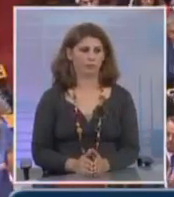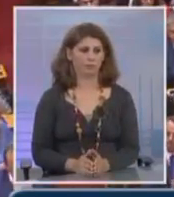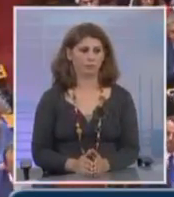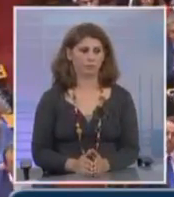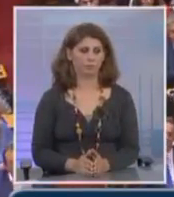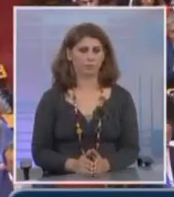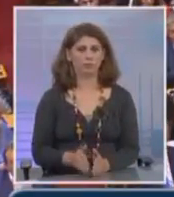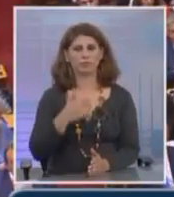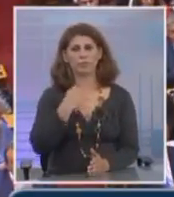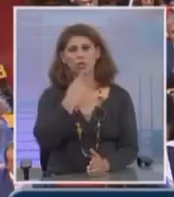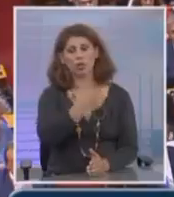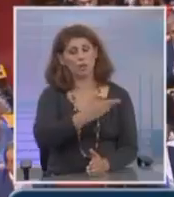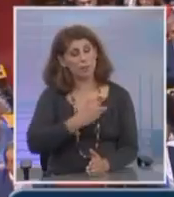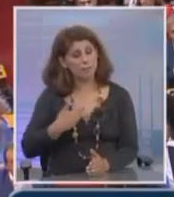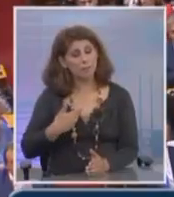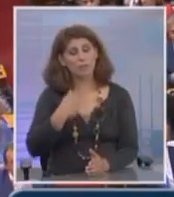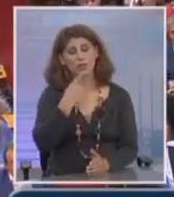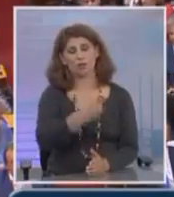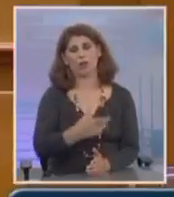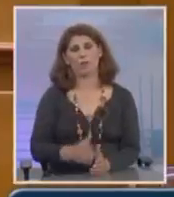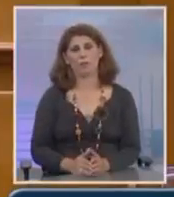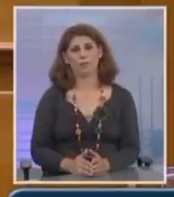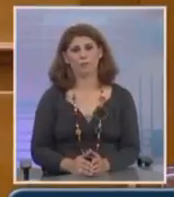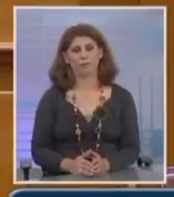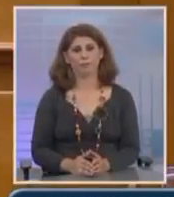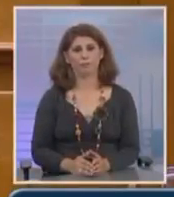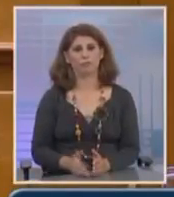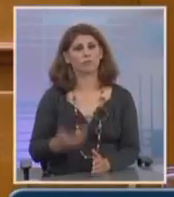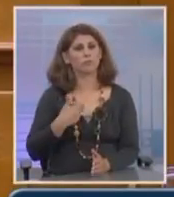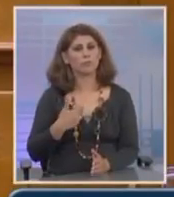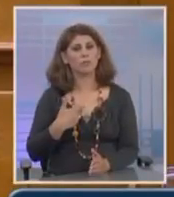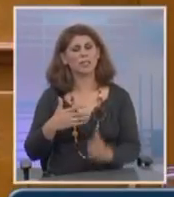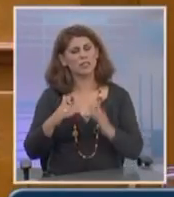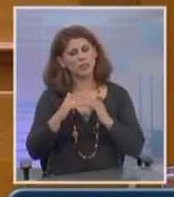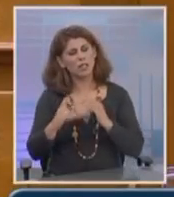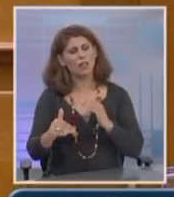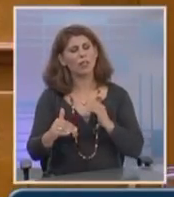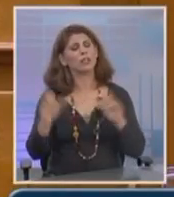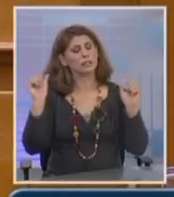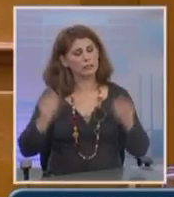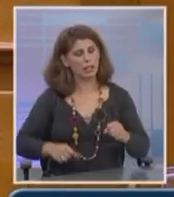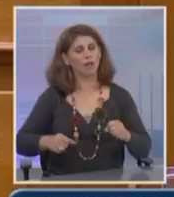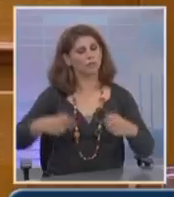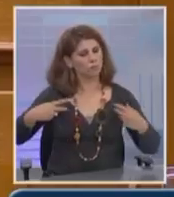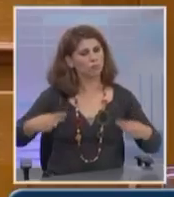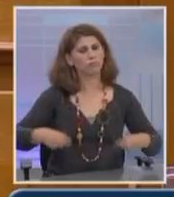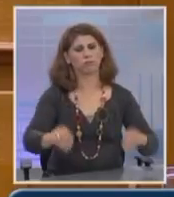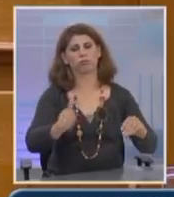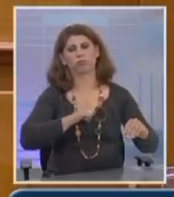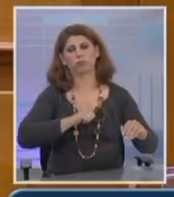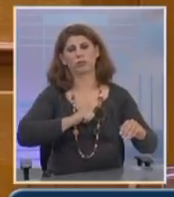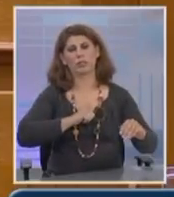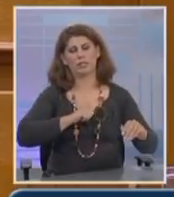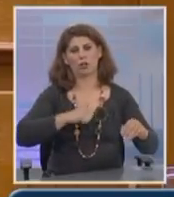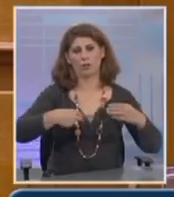Και σας το λέμε εμείς. Σας το λέμε εμείς που είμαστε σταθερά υπέρ των αποκρατικοποιήσεων και δεν κρύψαμε την